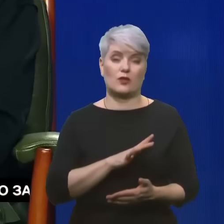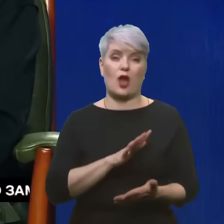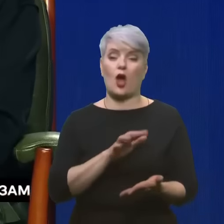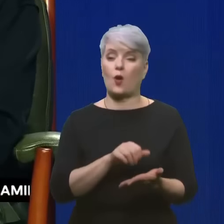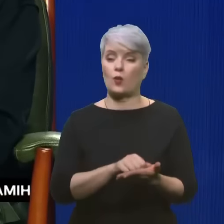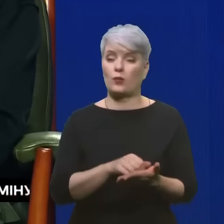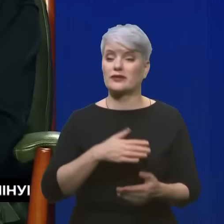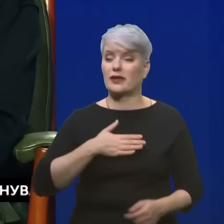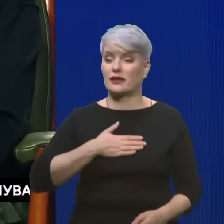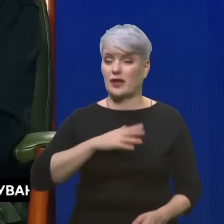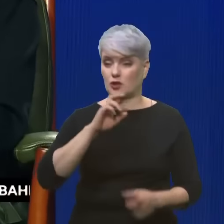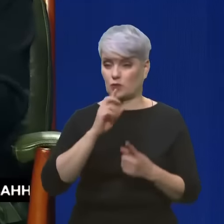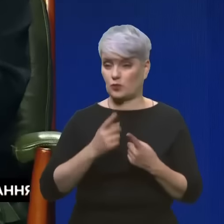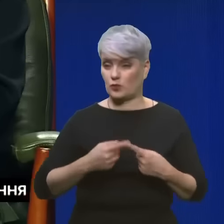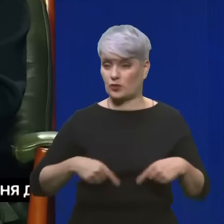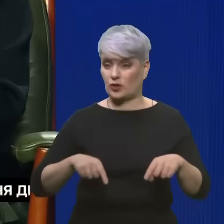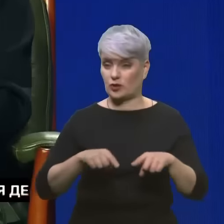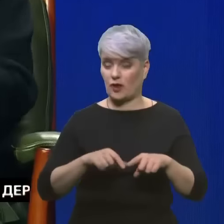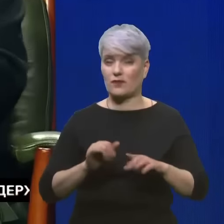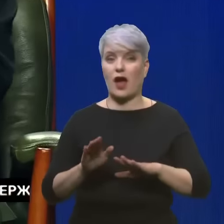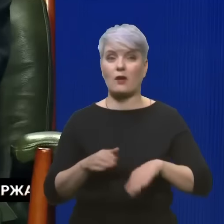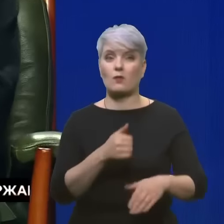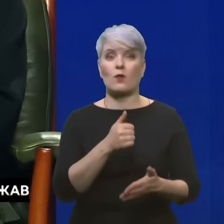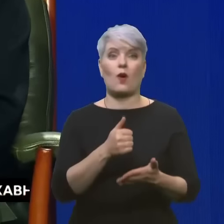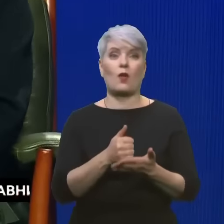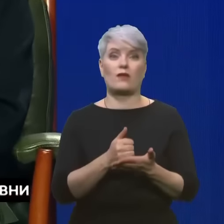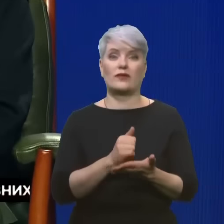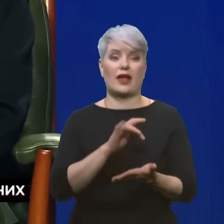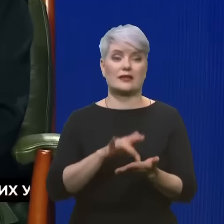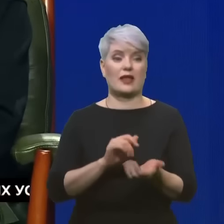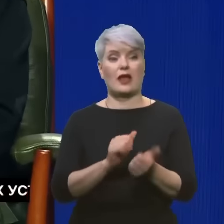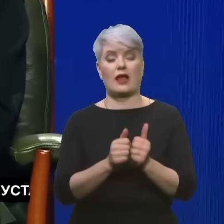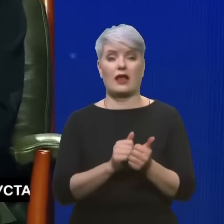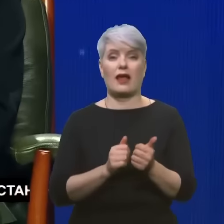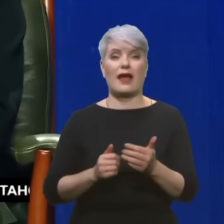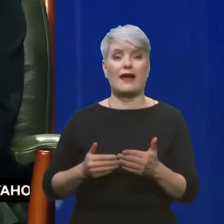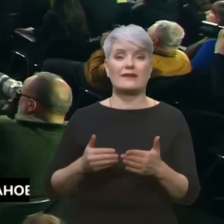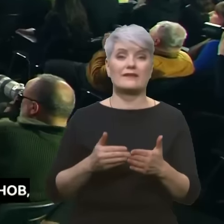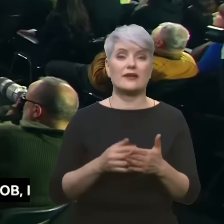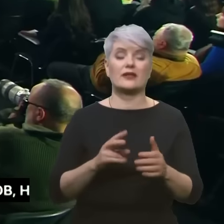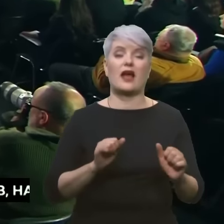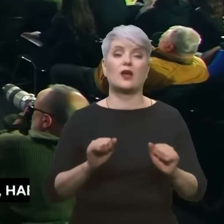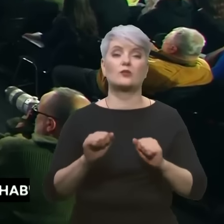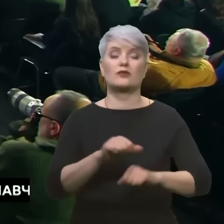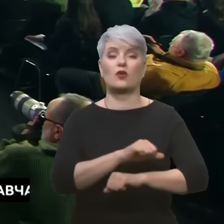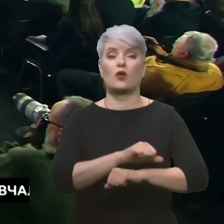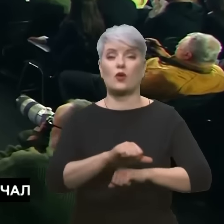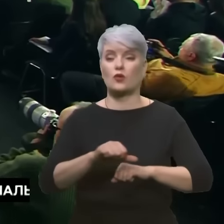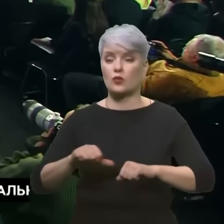Окупація нашої держави, а головна потім ціль, яку вони самі в риториці змінювали, це вихід на адміністративні кордони